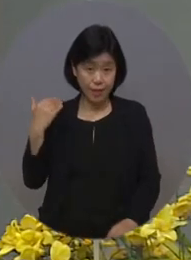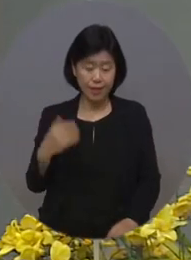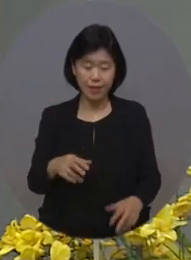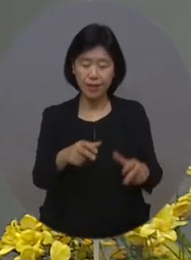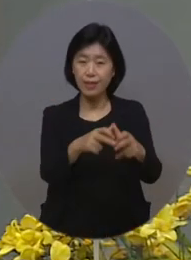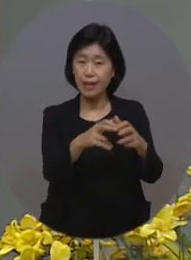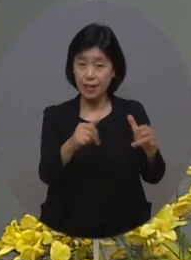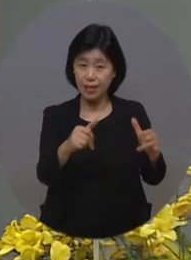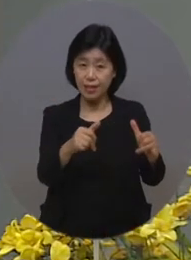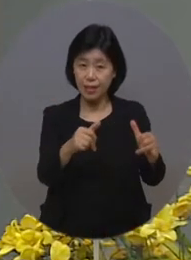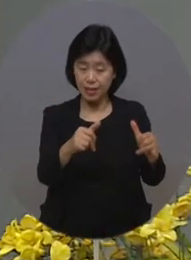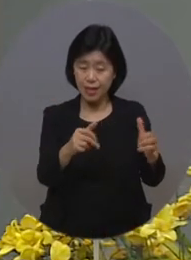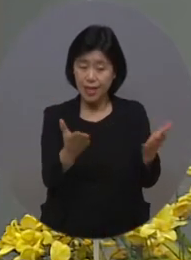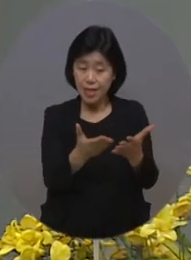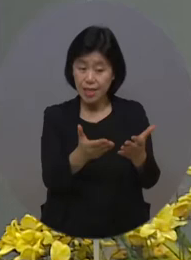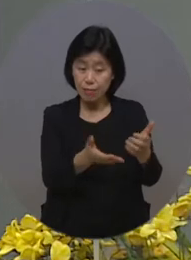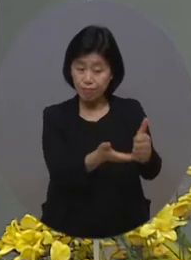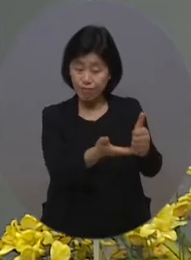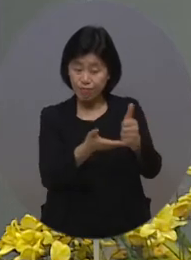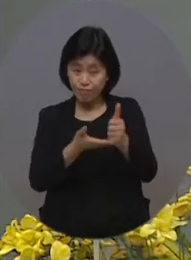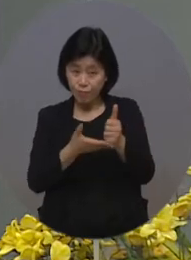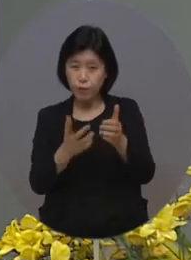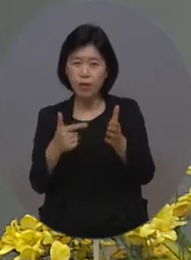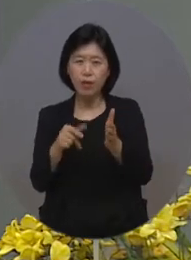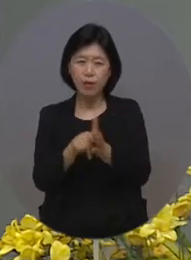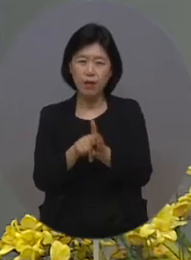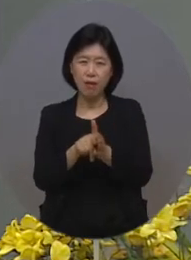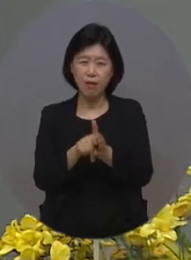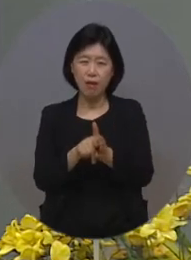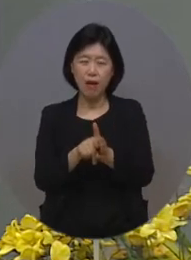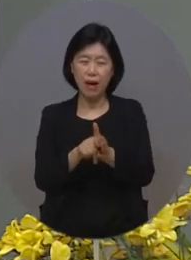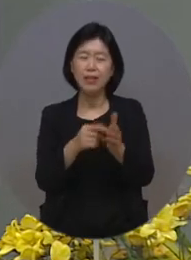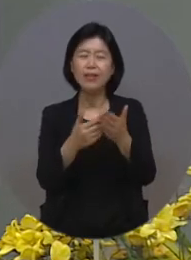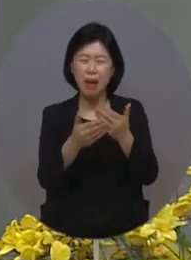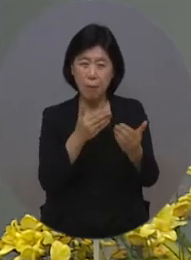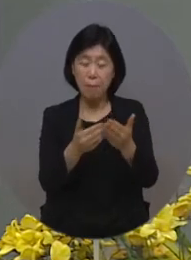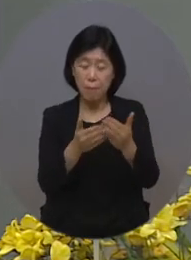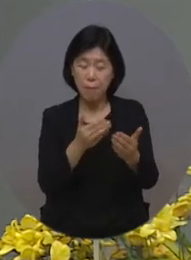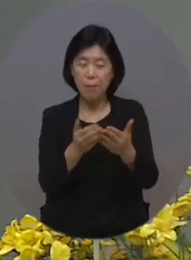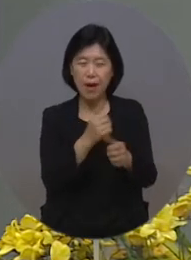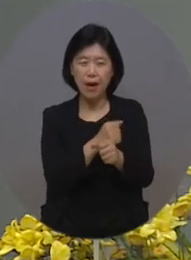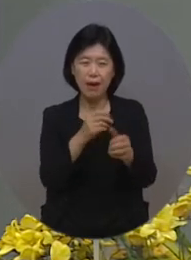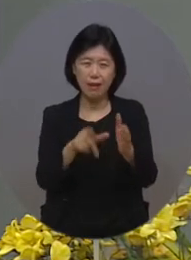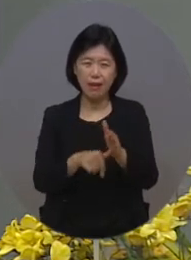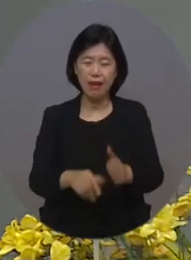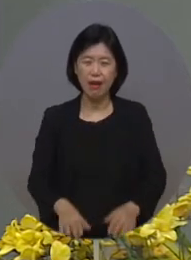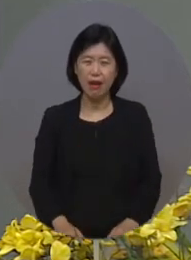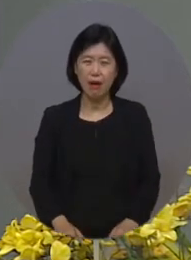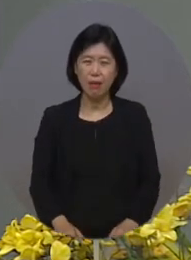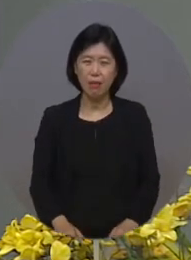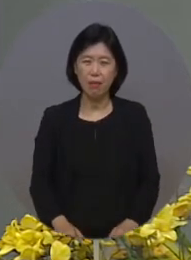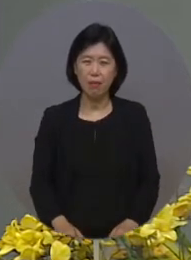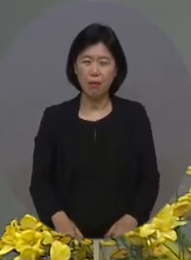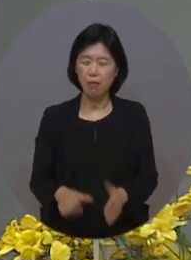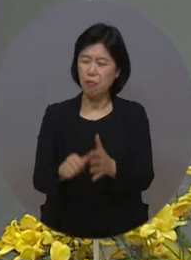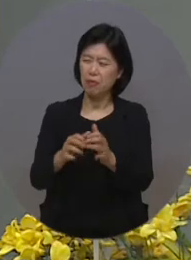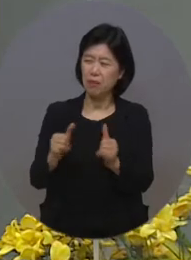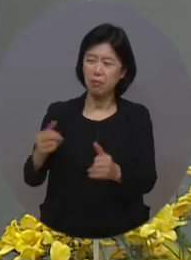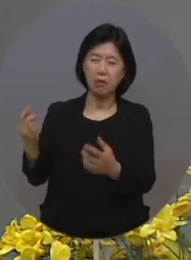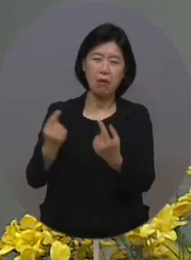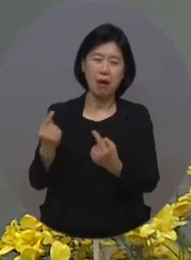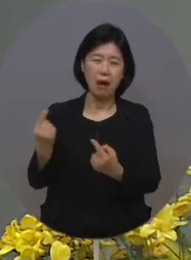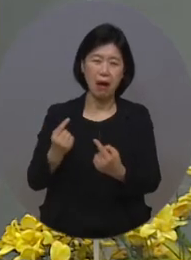리더 자 분들이 오셔서 한 30번 정도 헤어 타보고 힌지 파계 짚어보고 사셔서 거란 요 4 앱 저도 지금까지